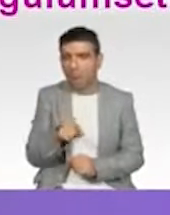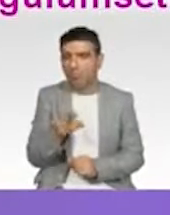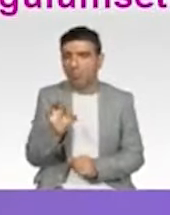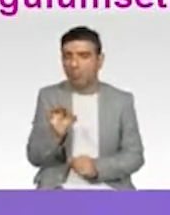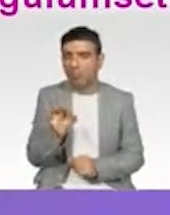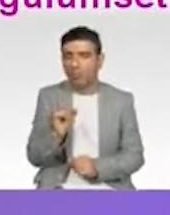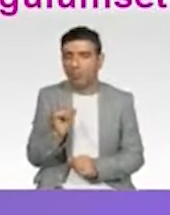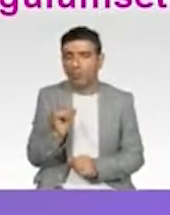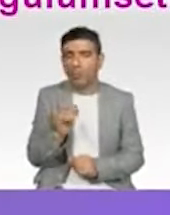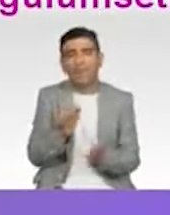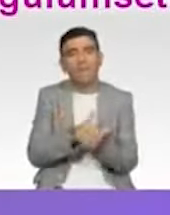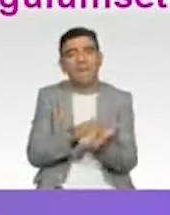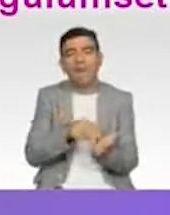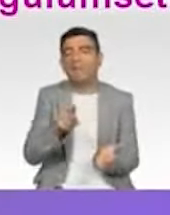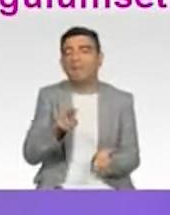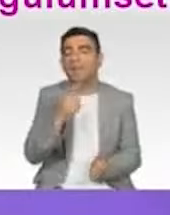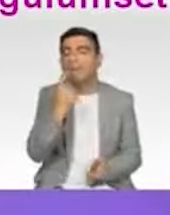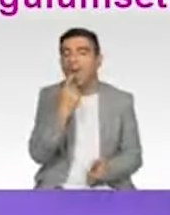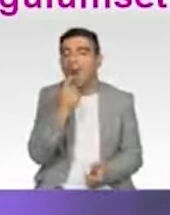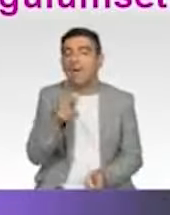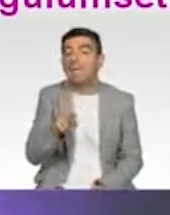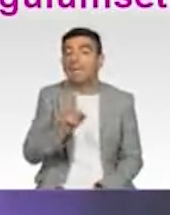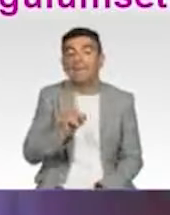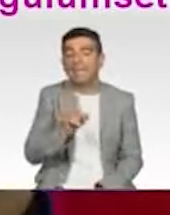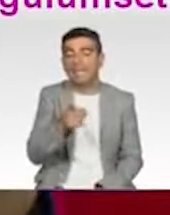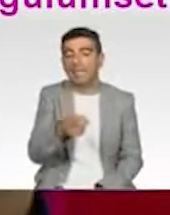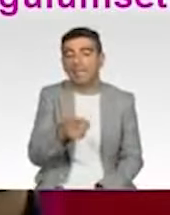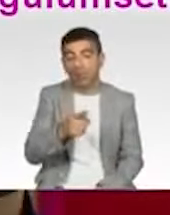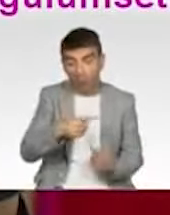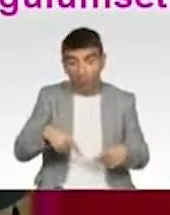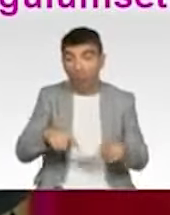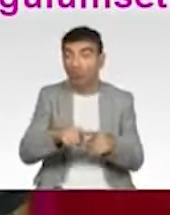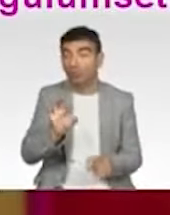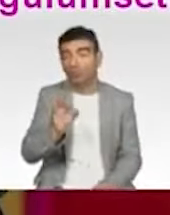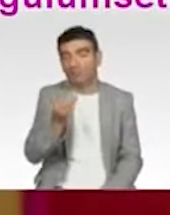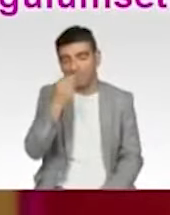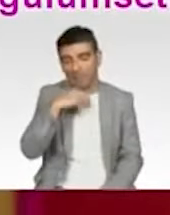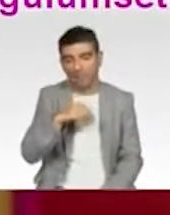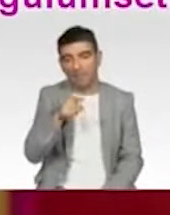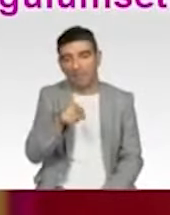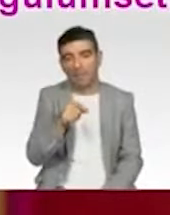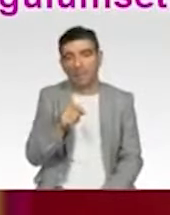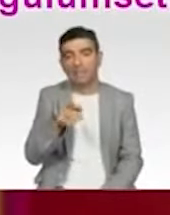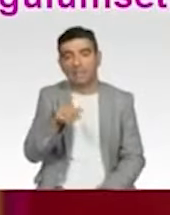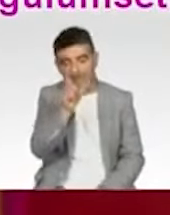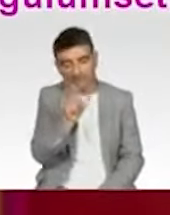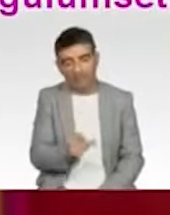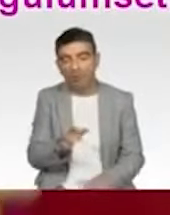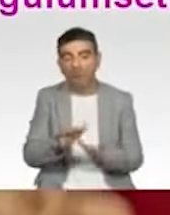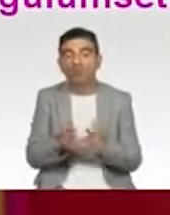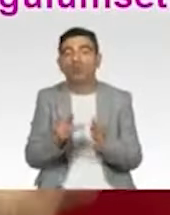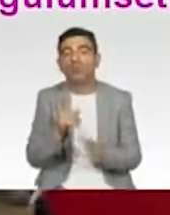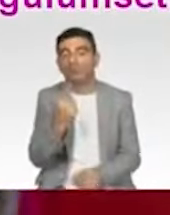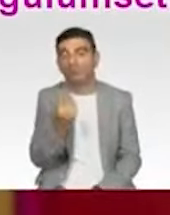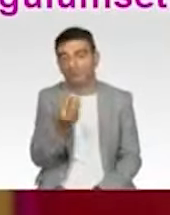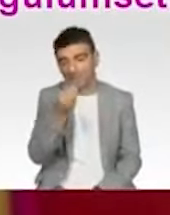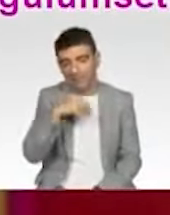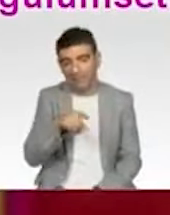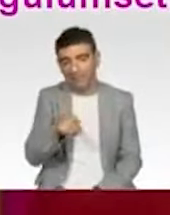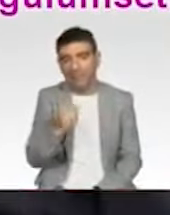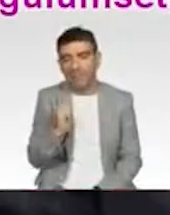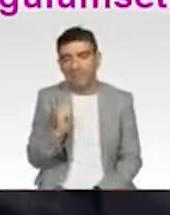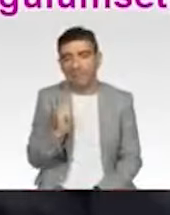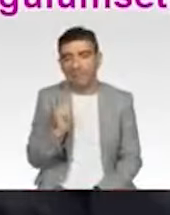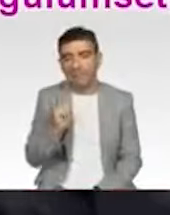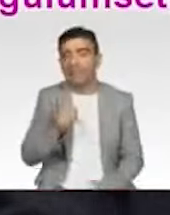değil. Pilav gibi değil, makarna gibi değil. Bu çok kompleks bir şey. Bütün bir gıda bu. Bütün gıdadır. Yapısı bozulmamış bir gıdadır. Bunu her türlü